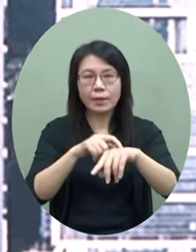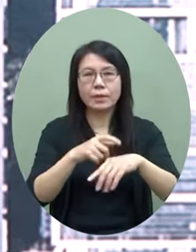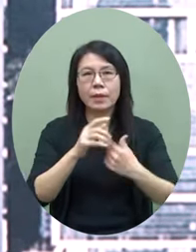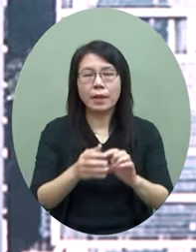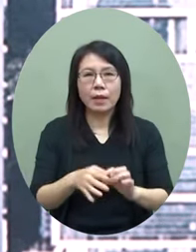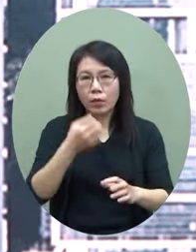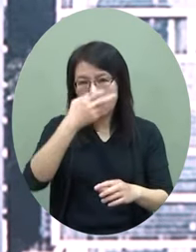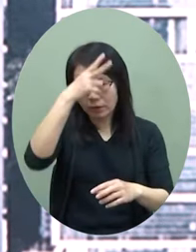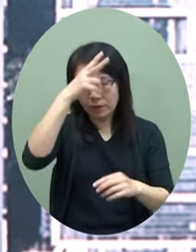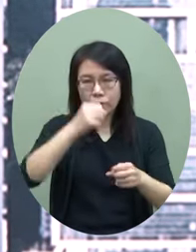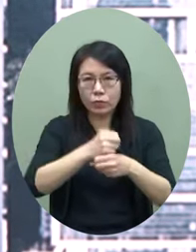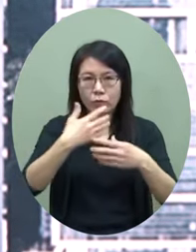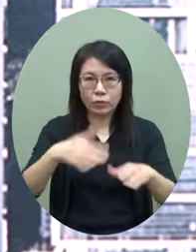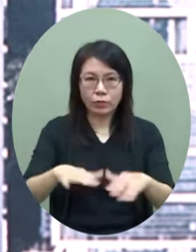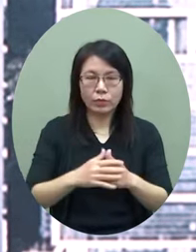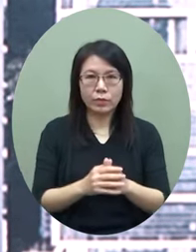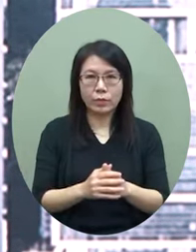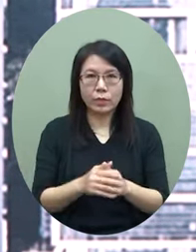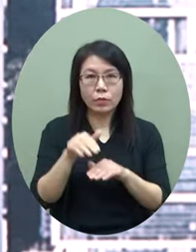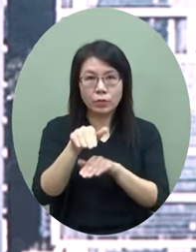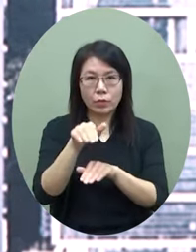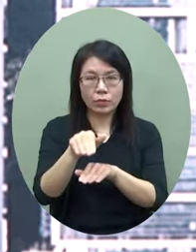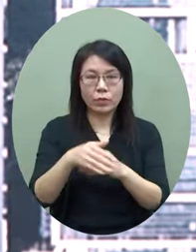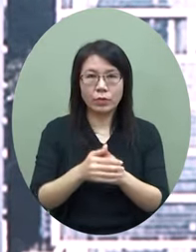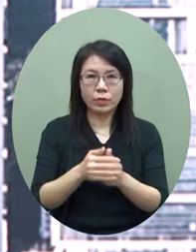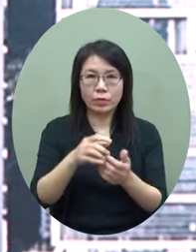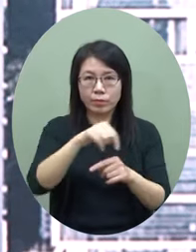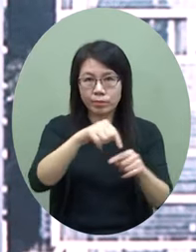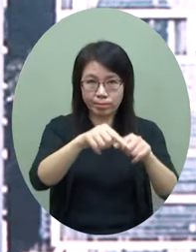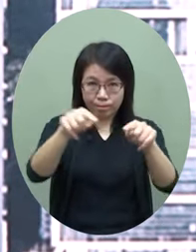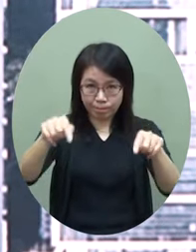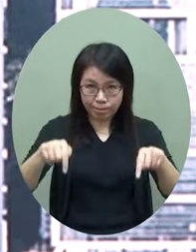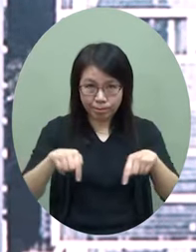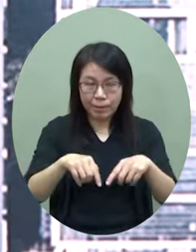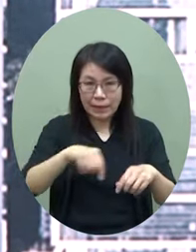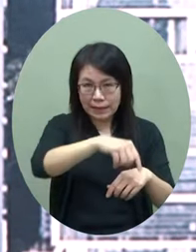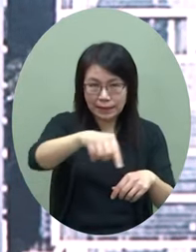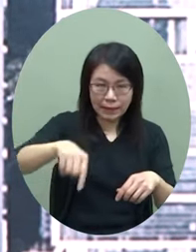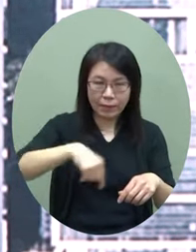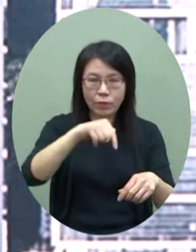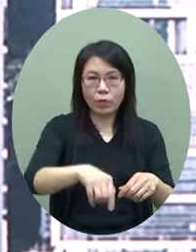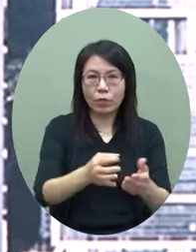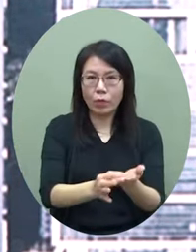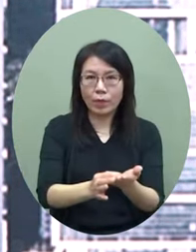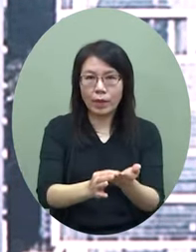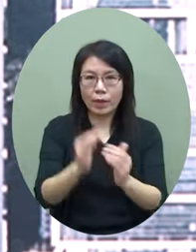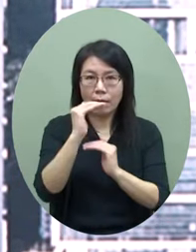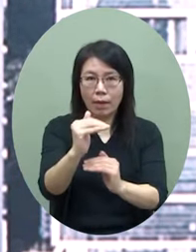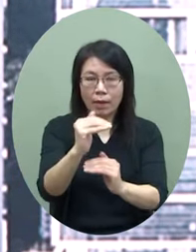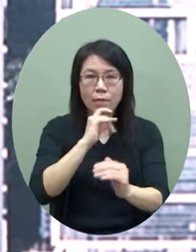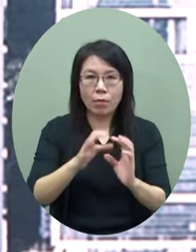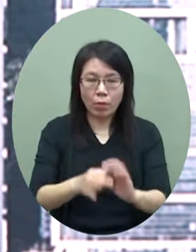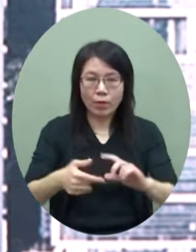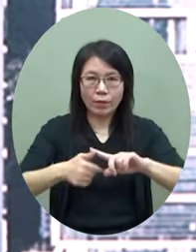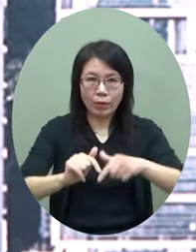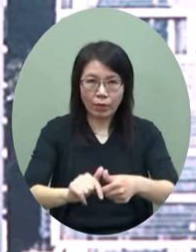政府就完成了在佐敦某一個區域採取一個受限區域的形式